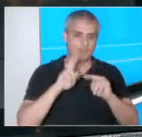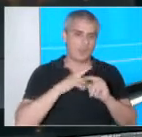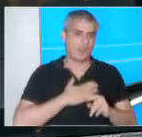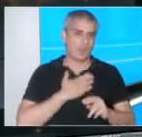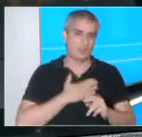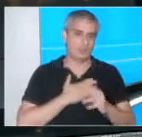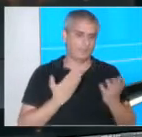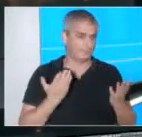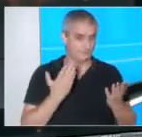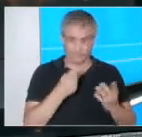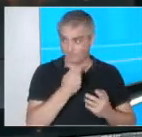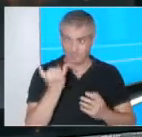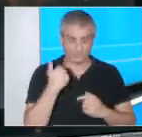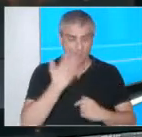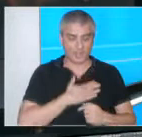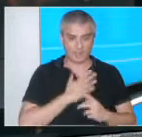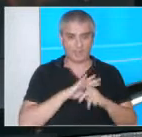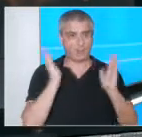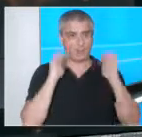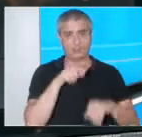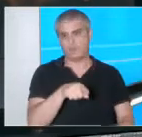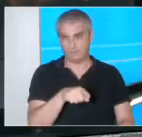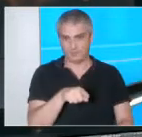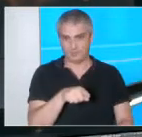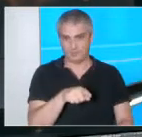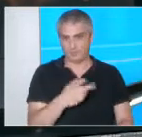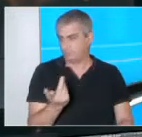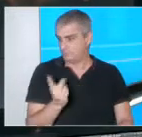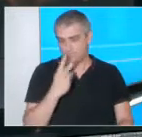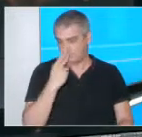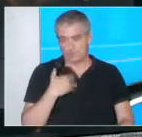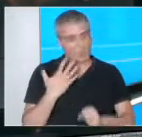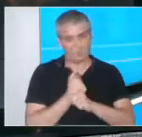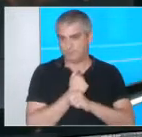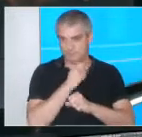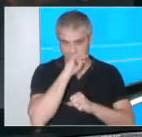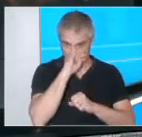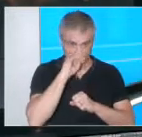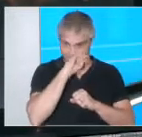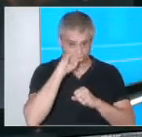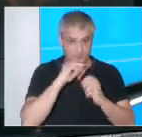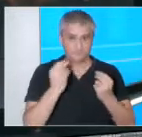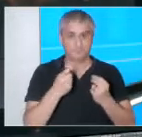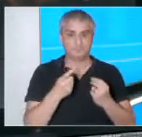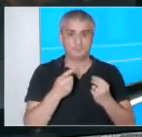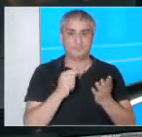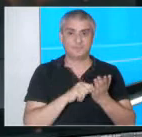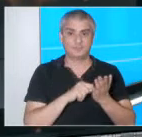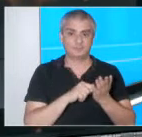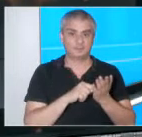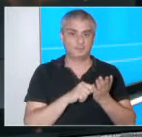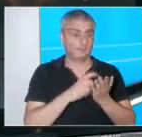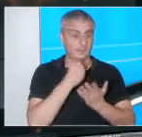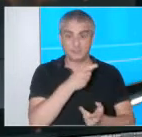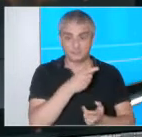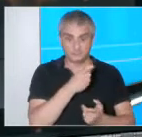החגים. אתה יודע, אתה מגיע אחרי החגים, הכל נופל עליך עכשיו, ועדיין הם לא מצליחים ליישב גם את הדברים האלו ביניהם. אתה יודע למה? לכן לדעתי... כי